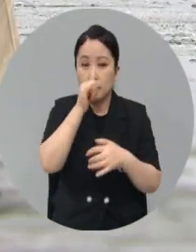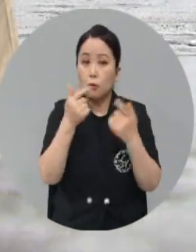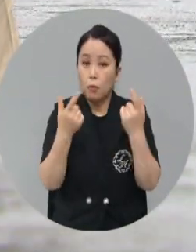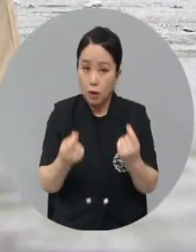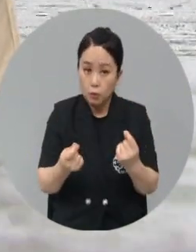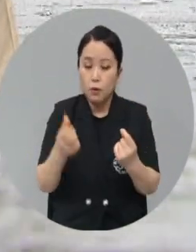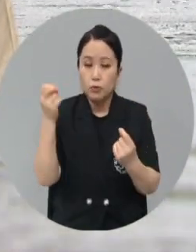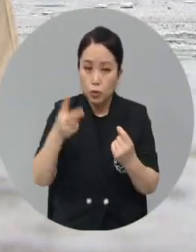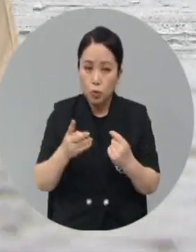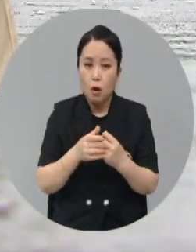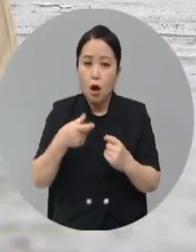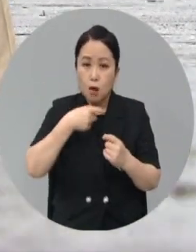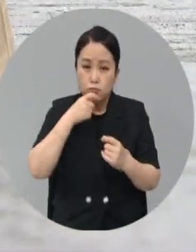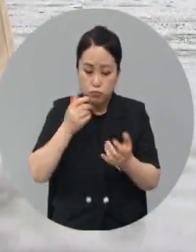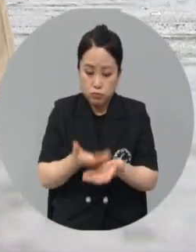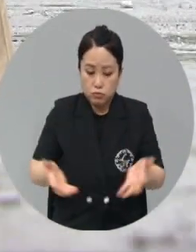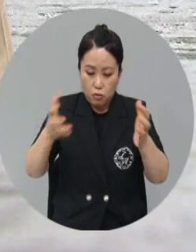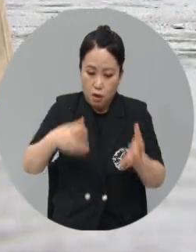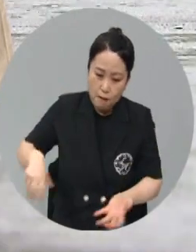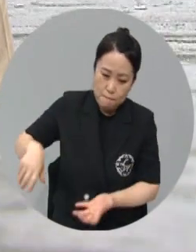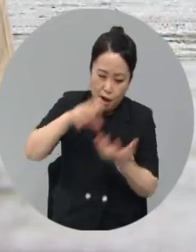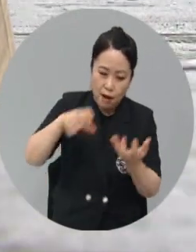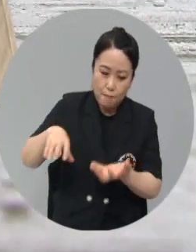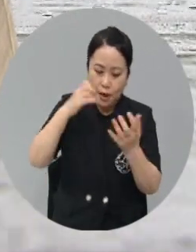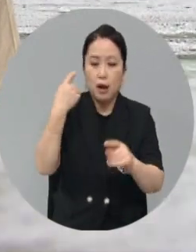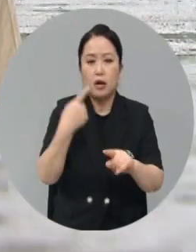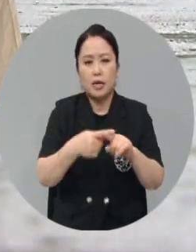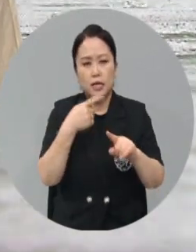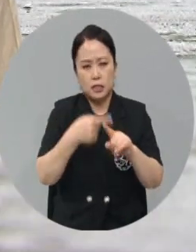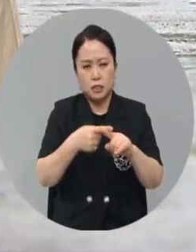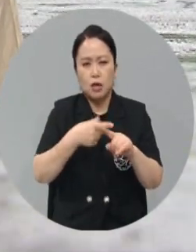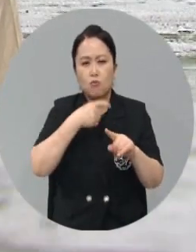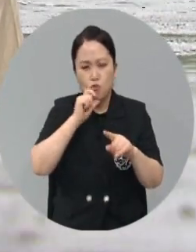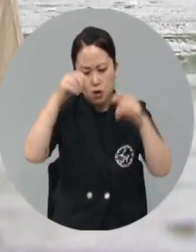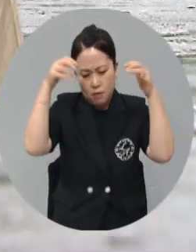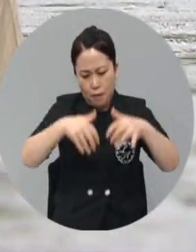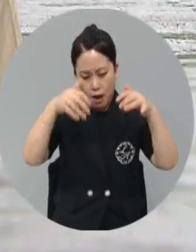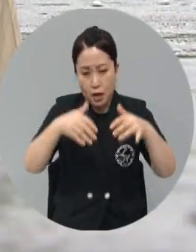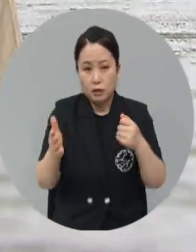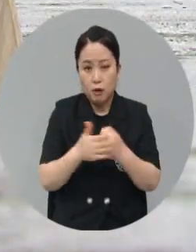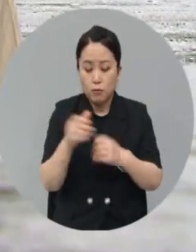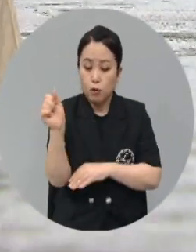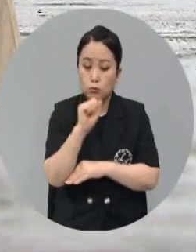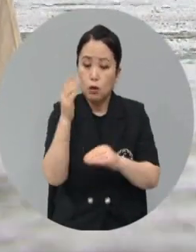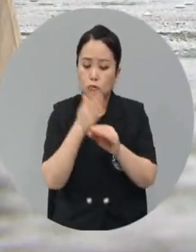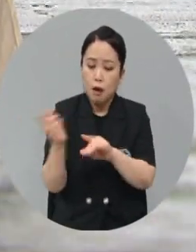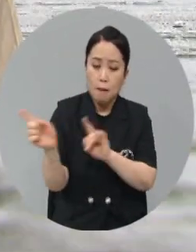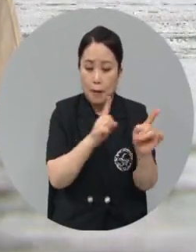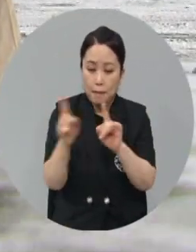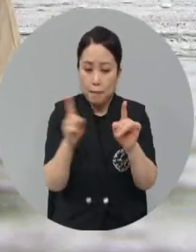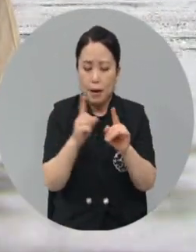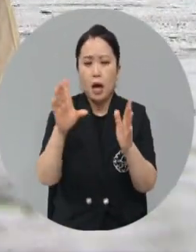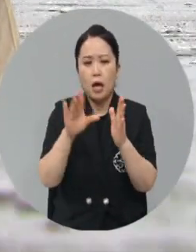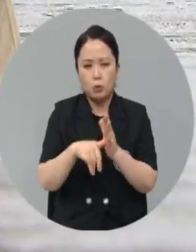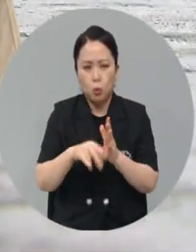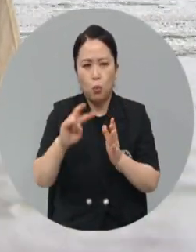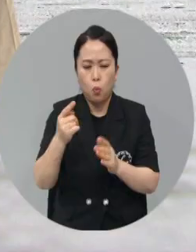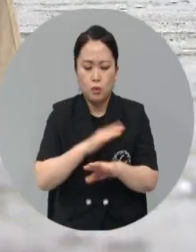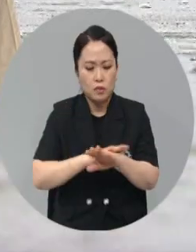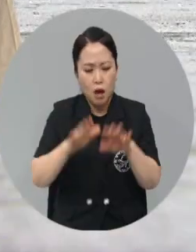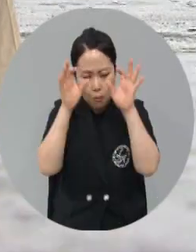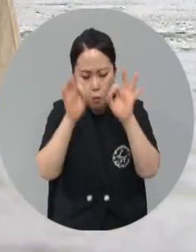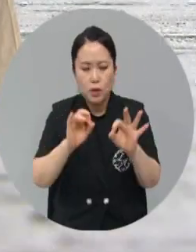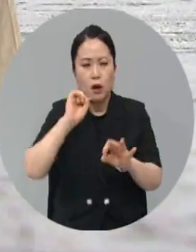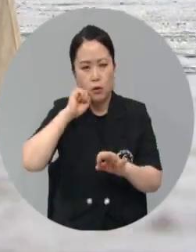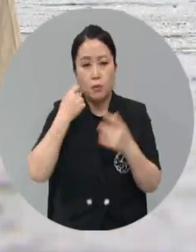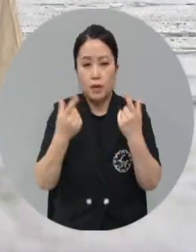예상되는데요. 양동이로 물을 퍼붓는 수준으로 운전 중 와이퍼를 사용해도 시야 확보가 어렵겠습니다. 최대한 외출을 자제하시는